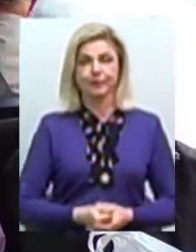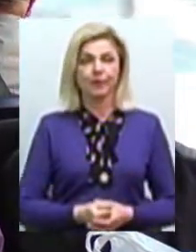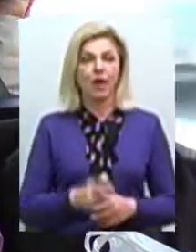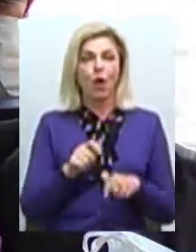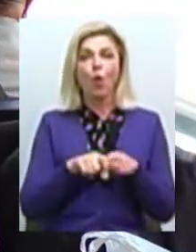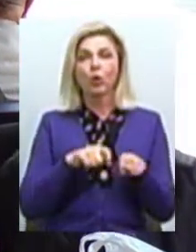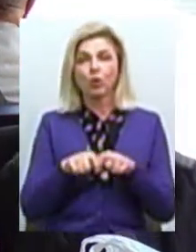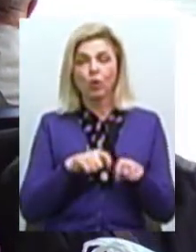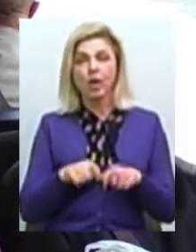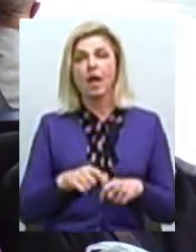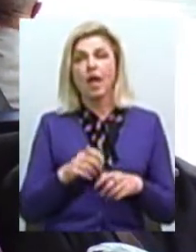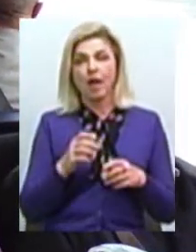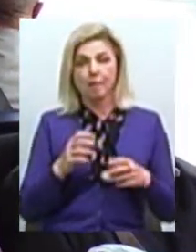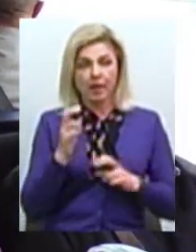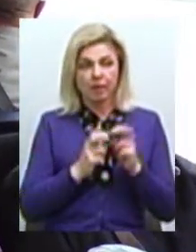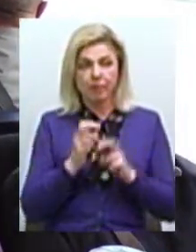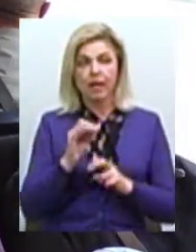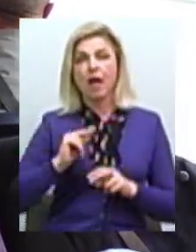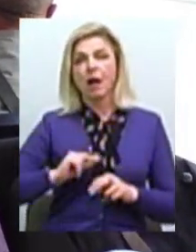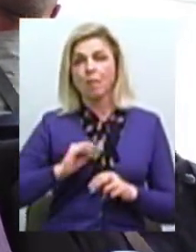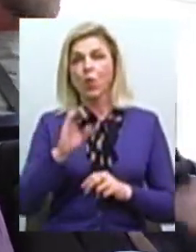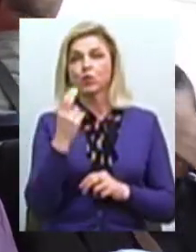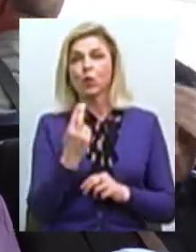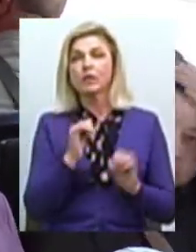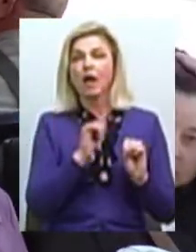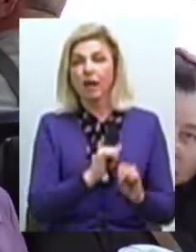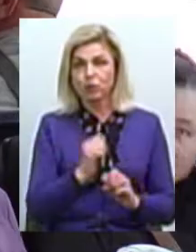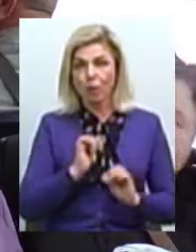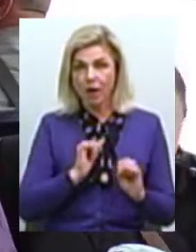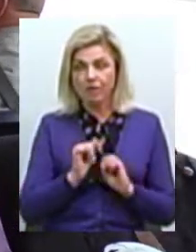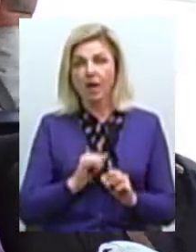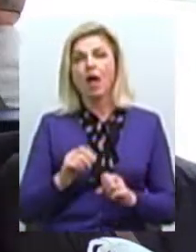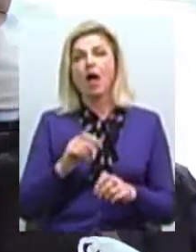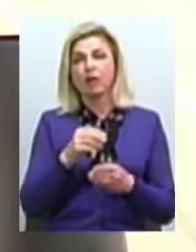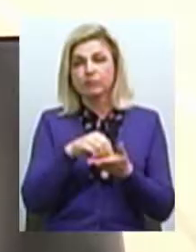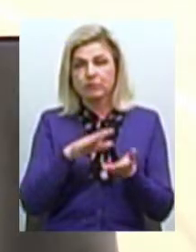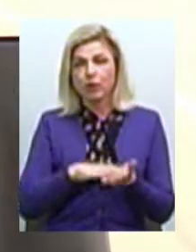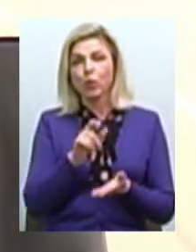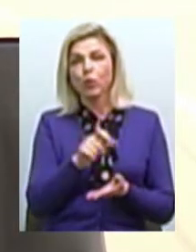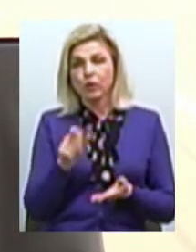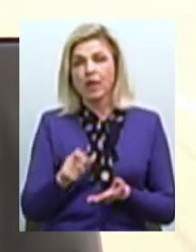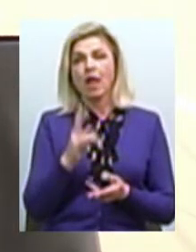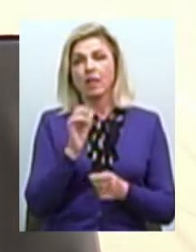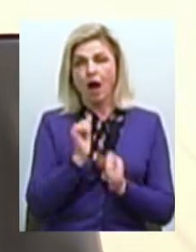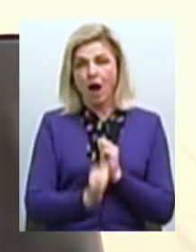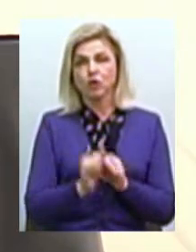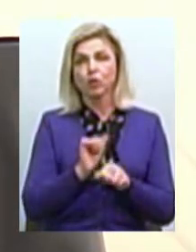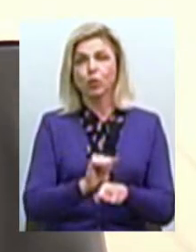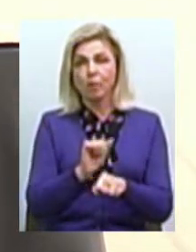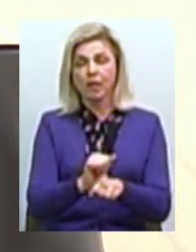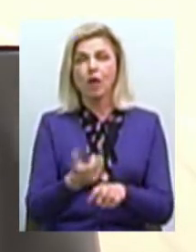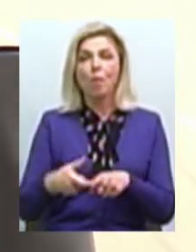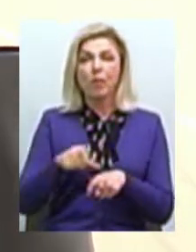КП «Електротранс» та представники соцзахисту рахують пасажирів, які заходять на кожній зупинці та вписують у бланк. Більше